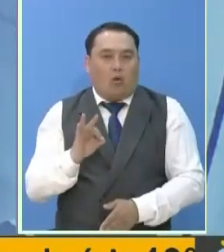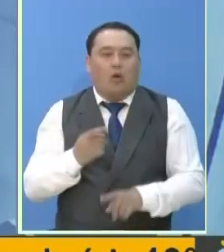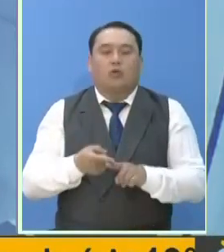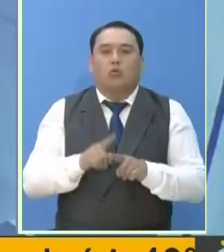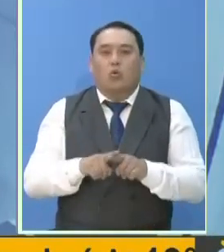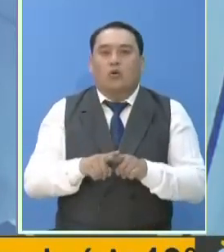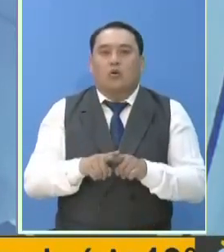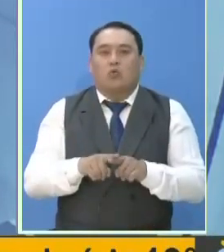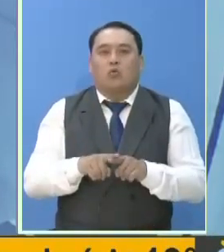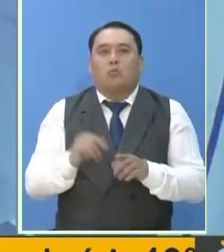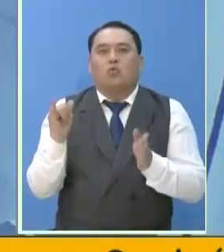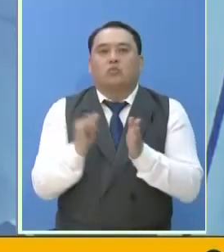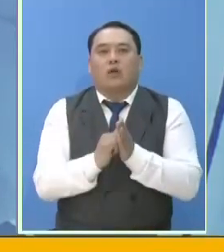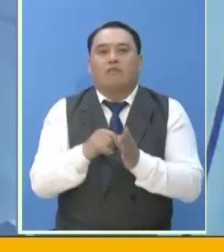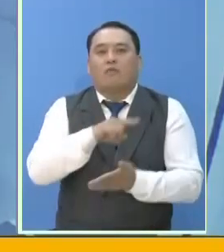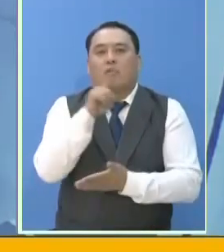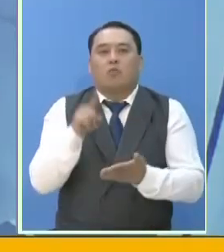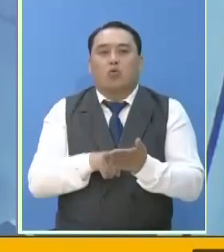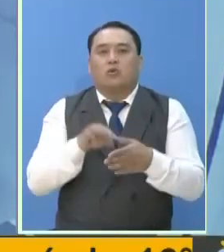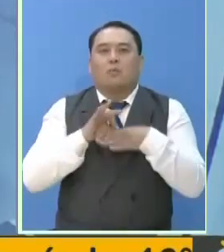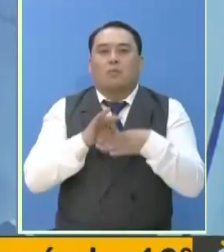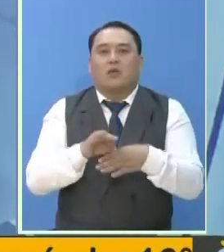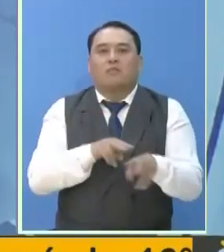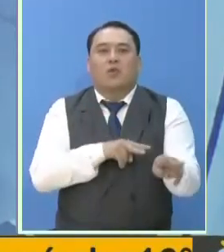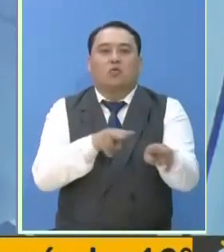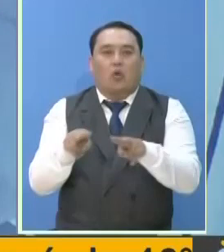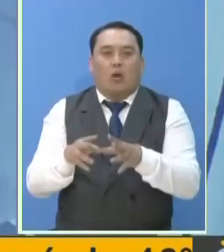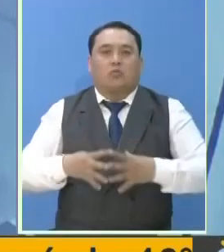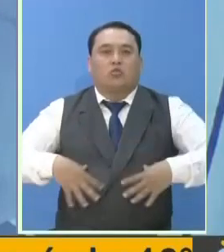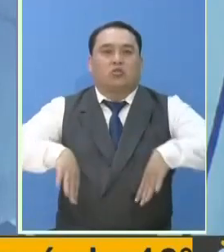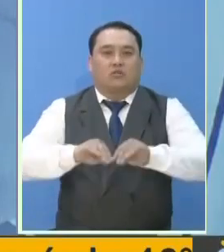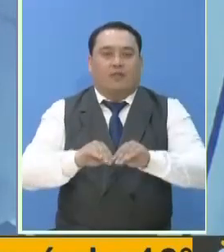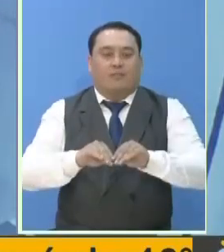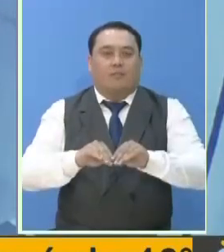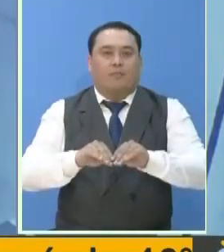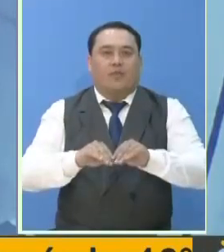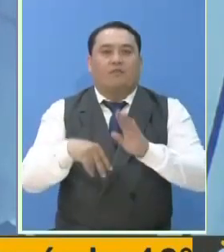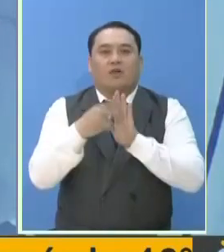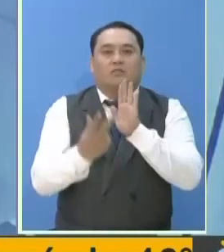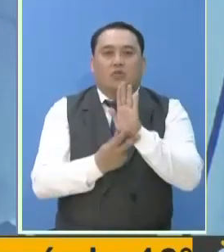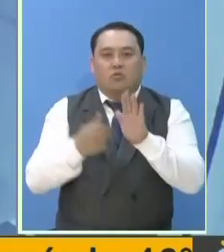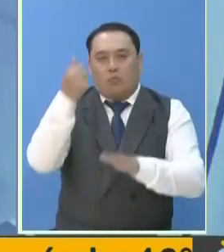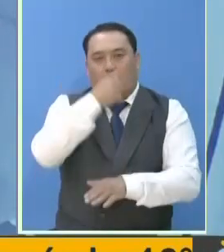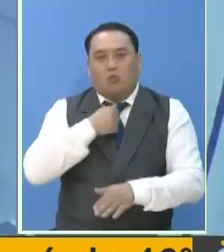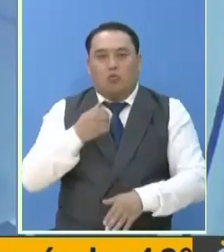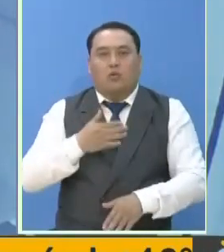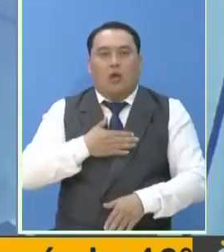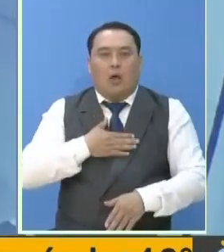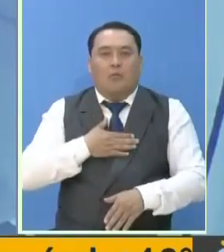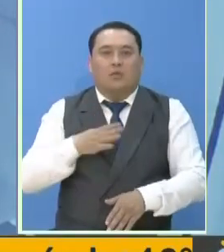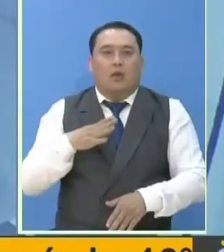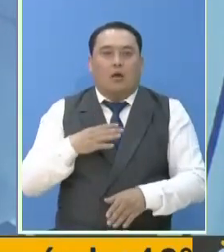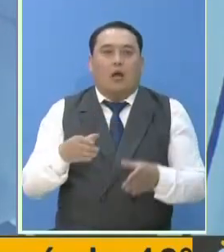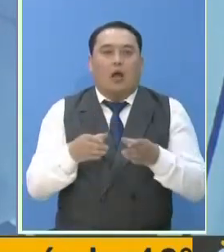у которых в уставе предусмотрен вопрос проведения мониторинга общественного. В 2018 году, насколько я помню, это была